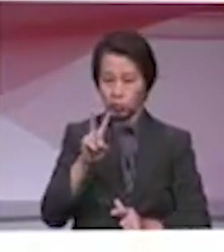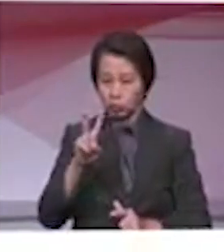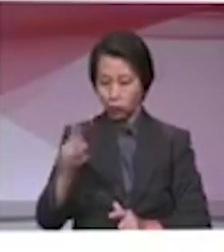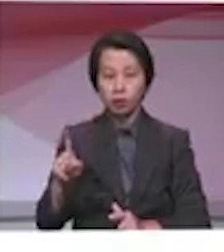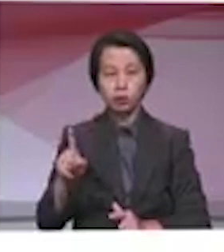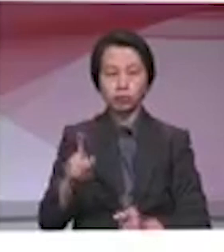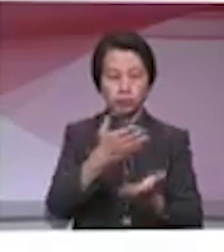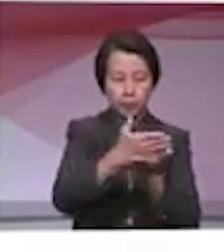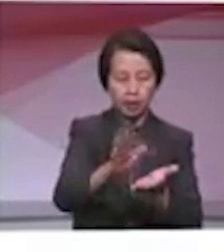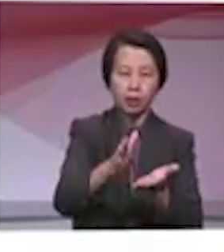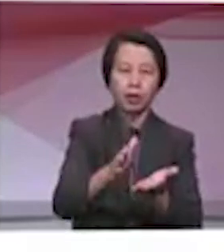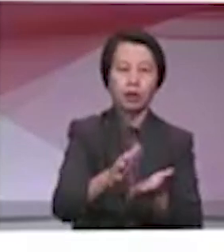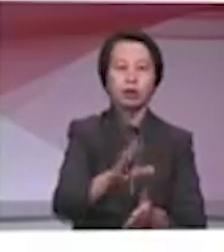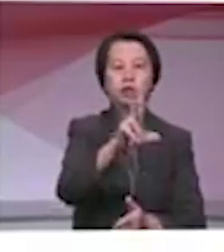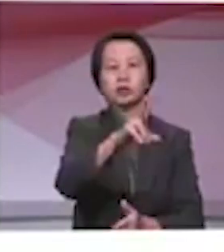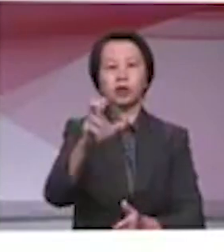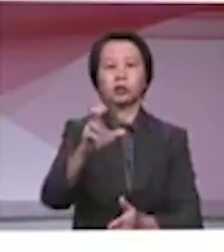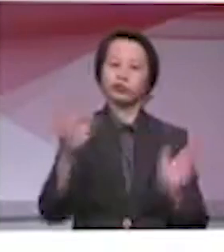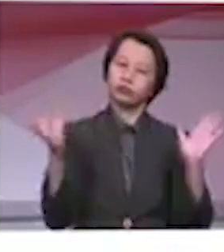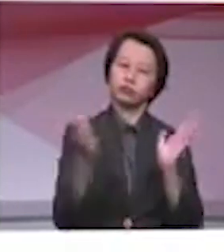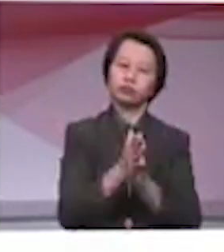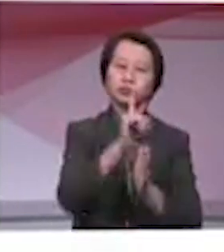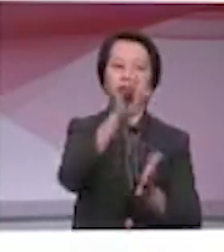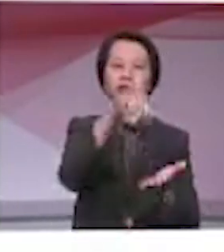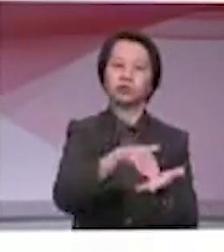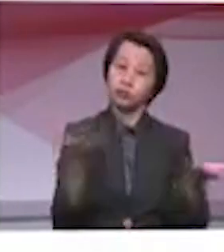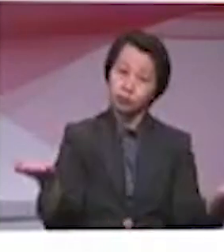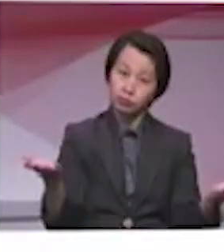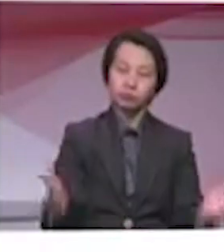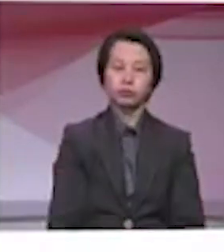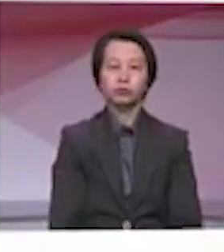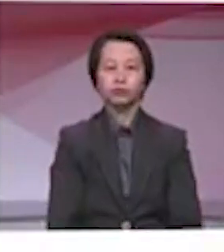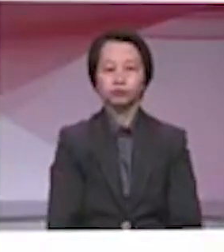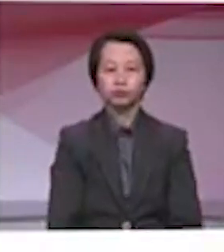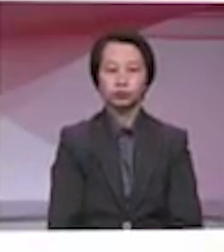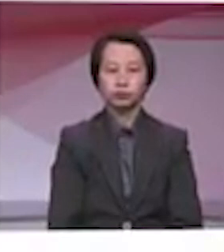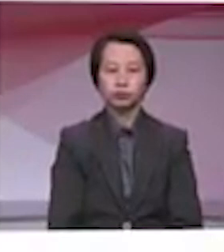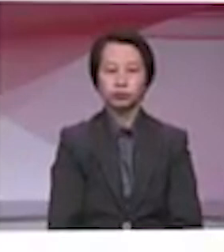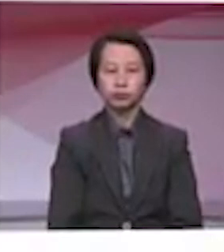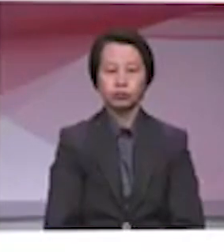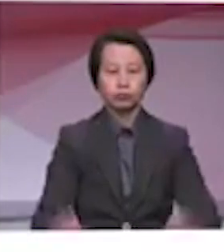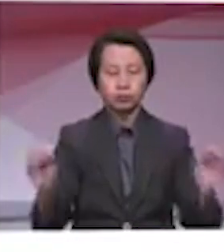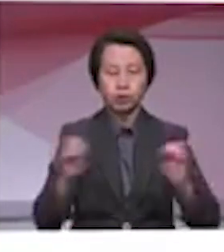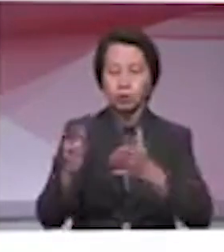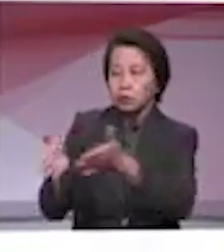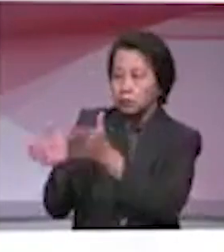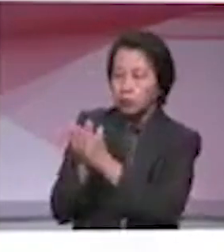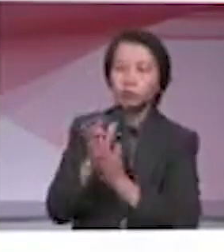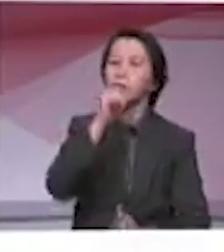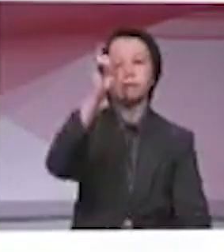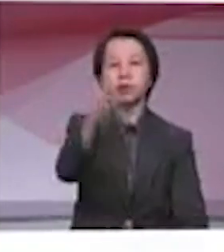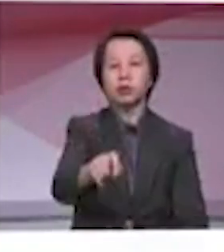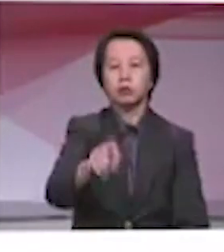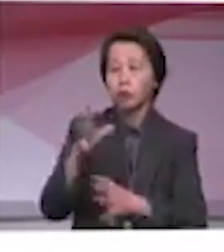2021 sebanyak RM300. Tiada permohonan yang perlu dibuat untuk mendapatkan